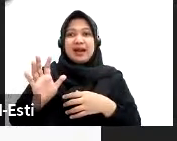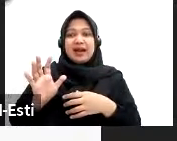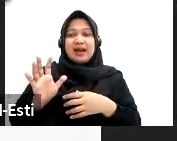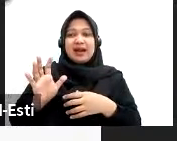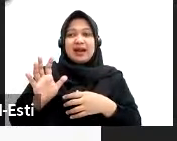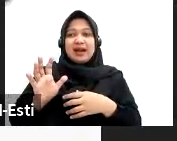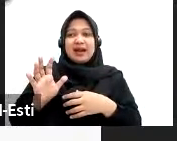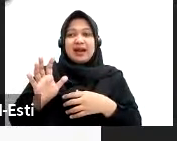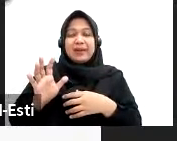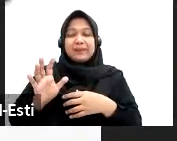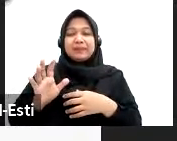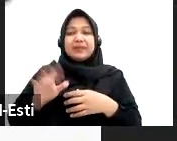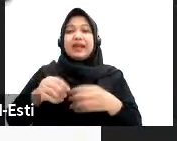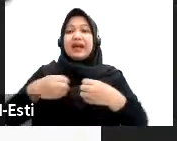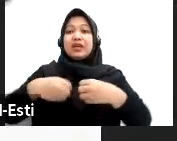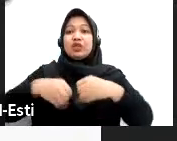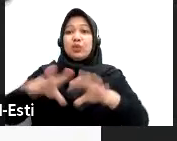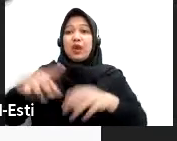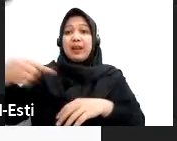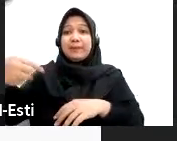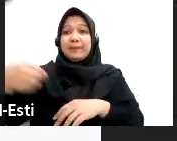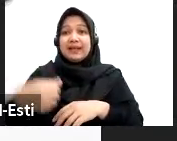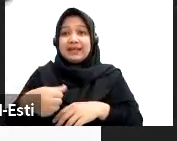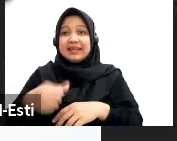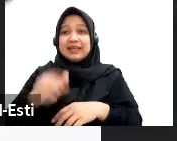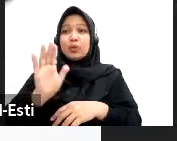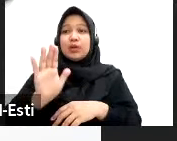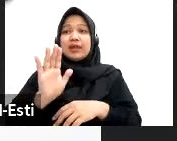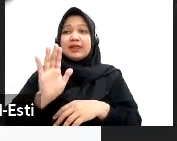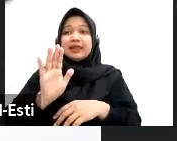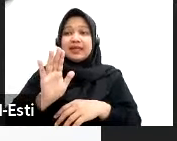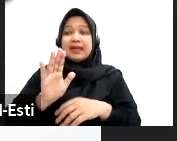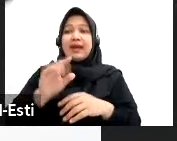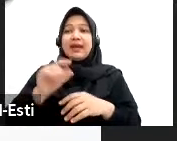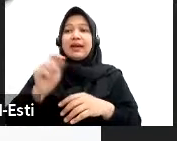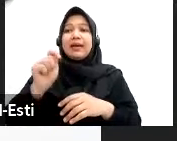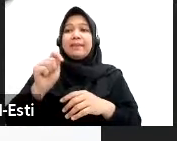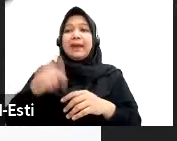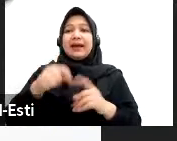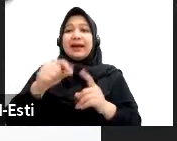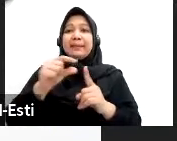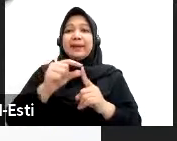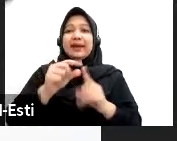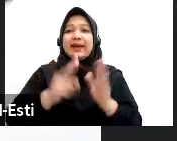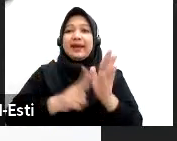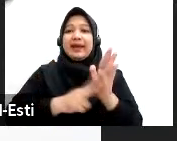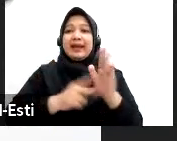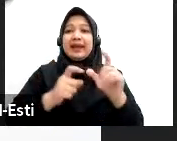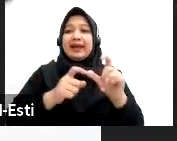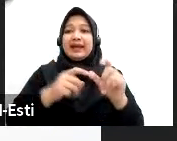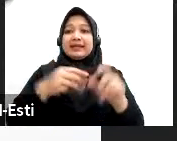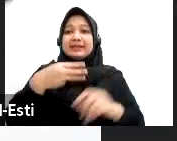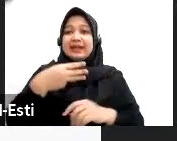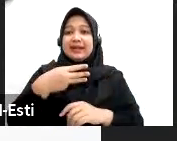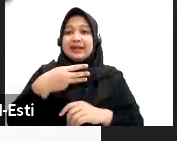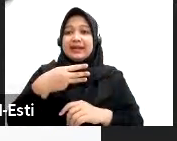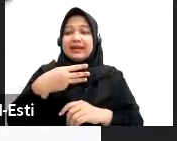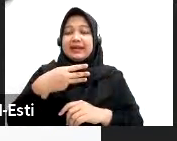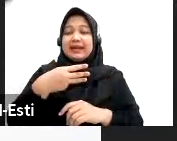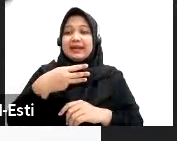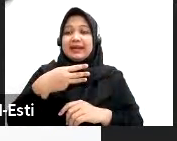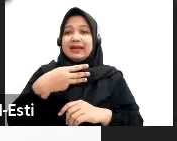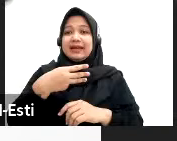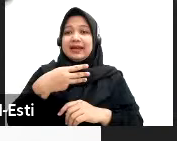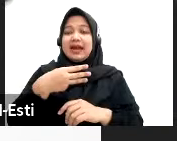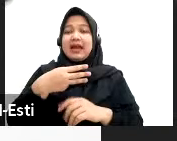jual belinya itu akan berlaku nanti PSI eh kemudian